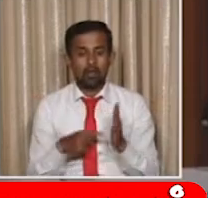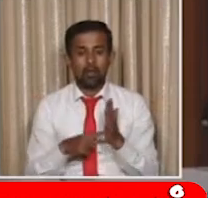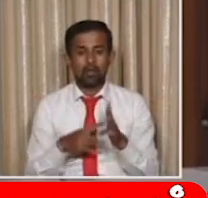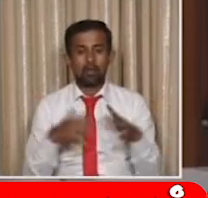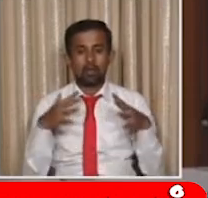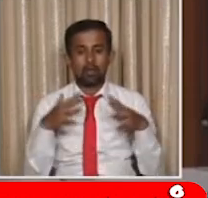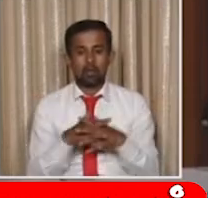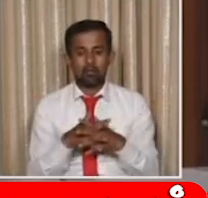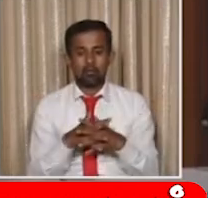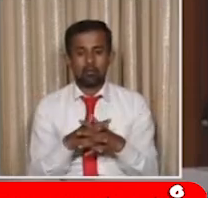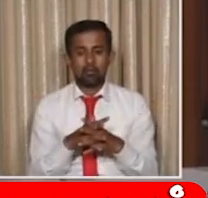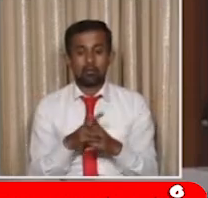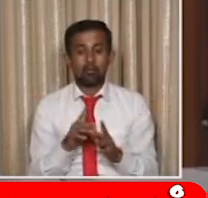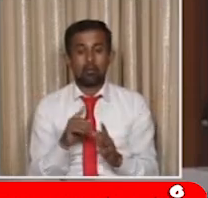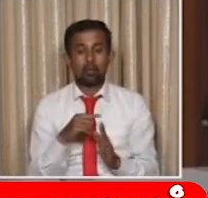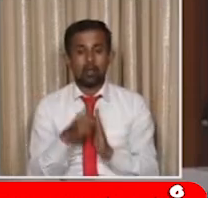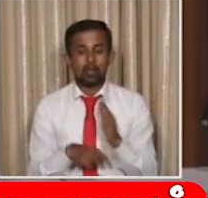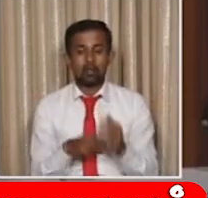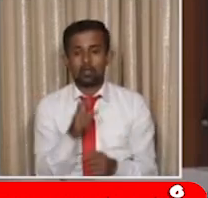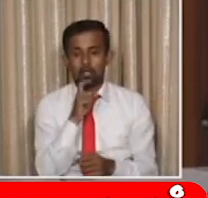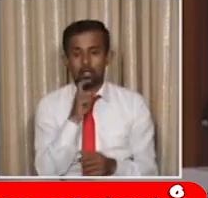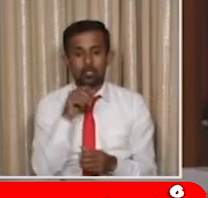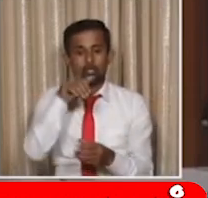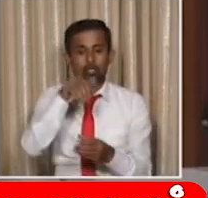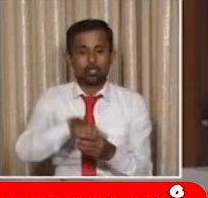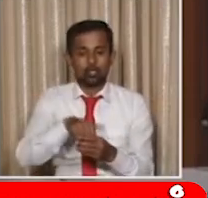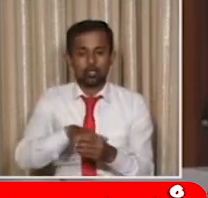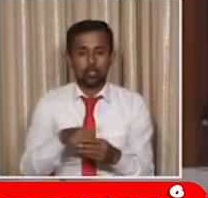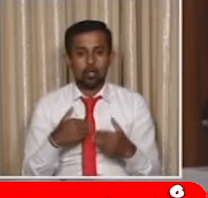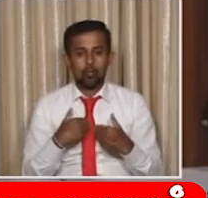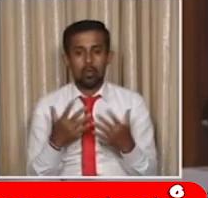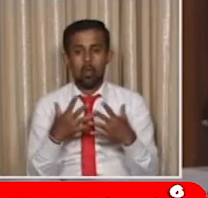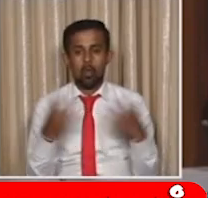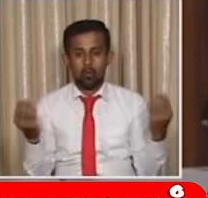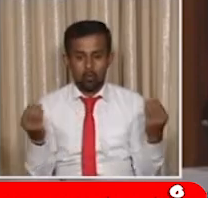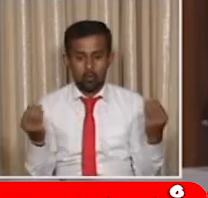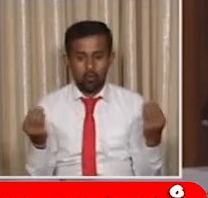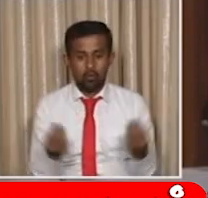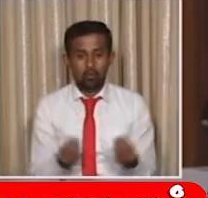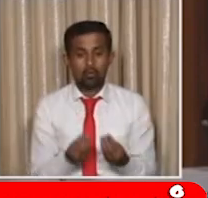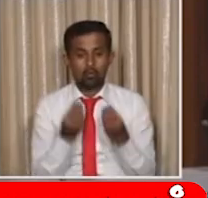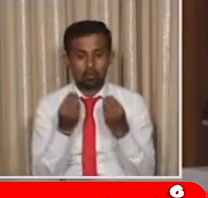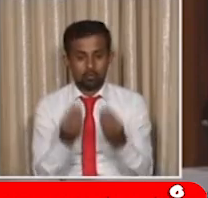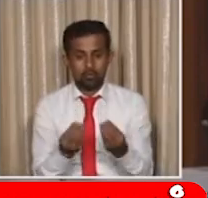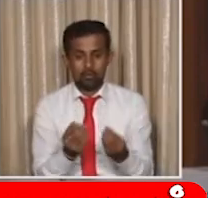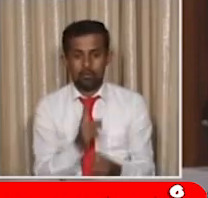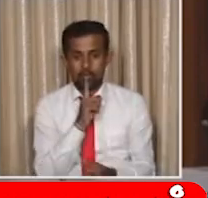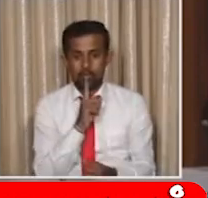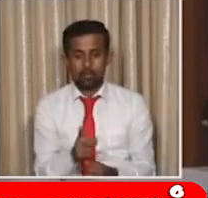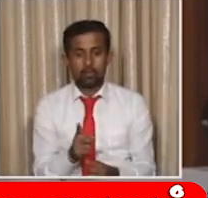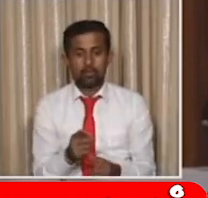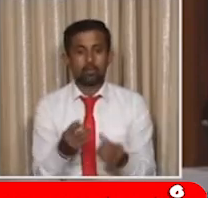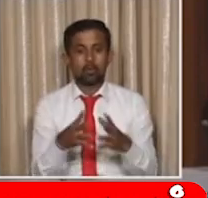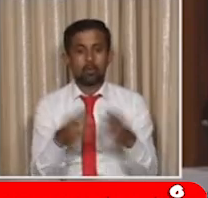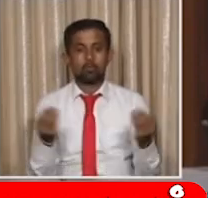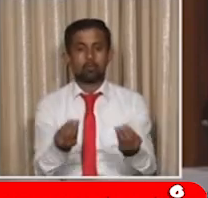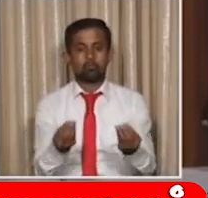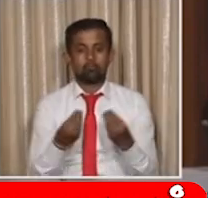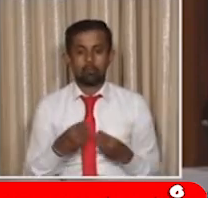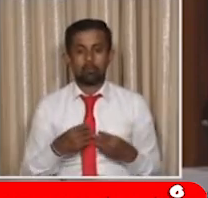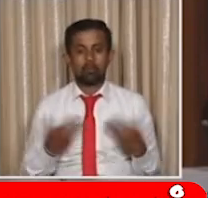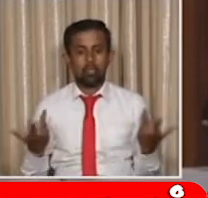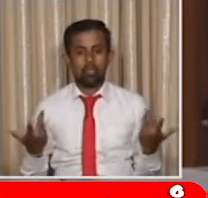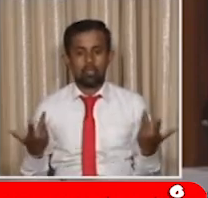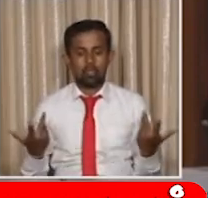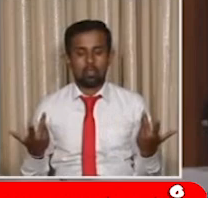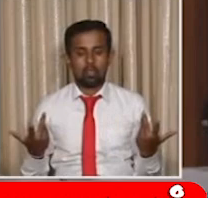நீதிமன்றங்கள் ஊடாகத்தான் விடை கொடுப்போம் என்று சொல்லி ஒரு விடையும் கொடுக்காமல் இழுத்தடிக்கிற நீங்கள்